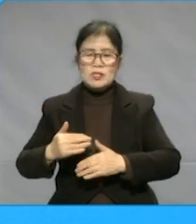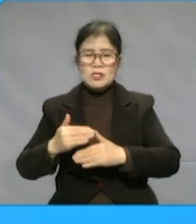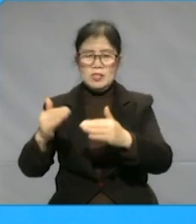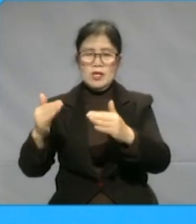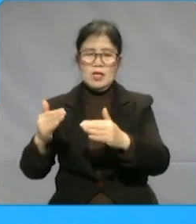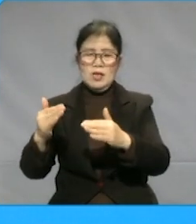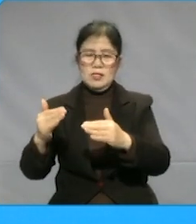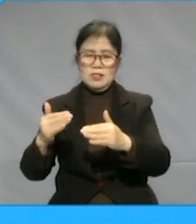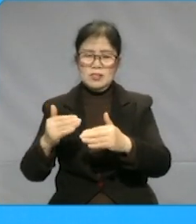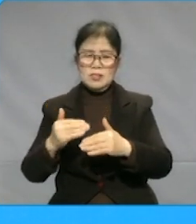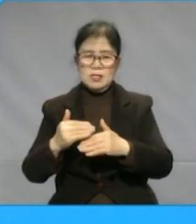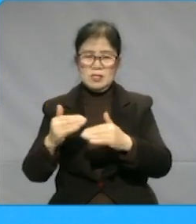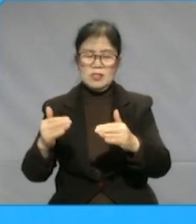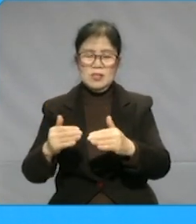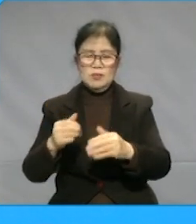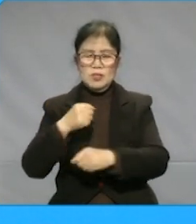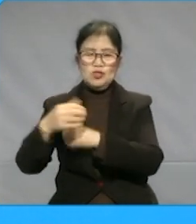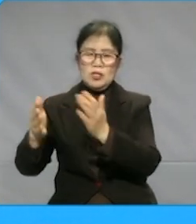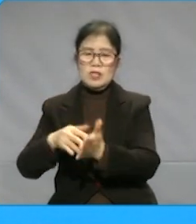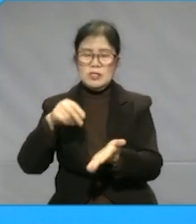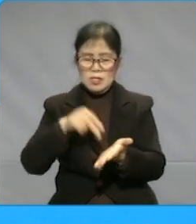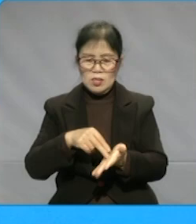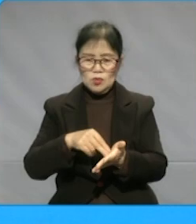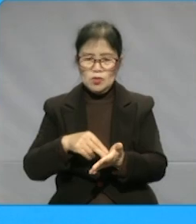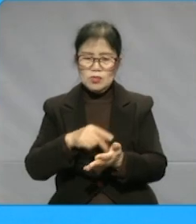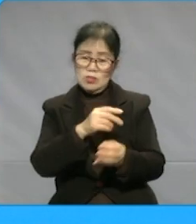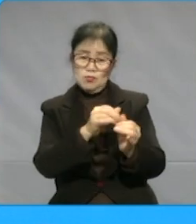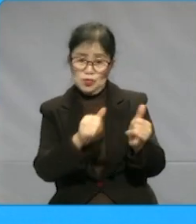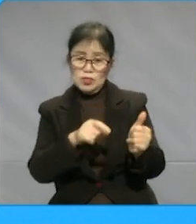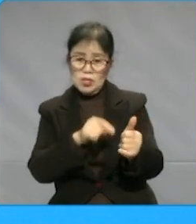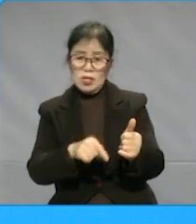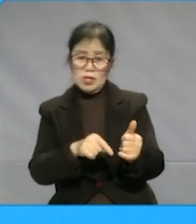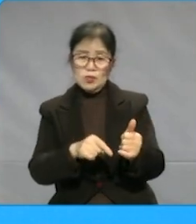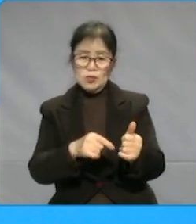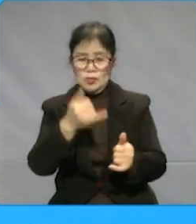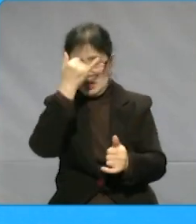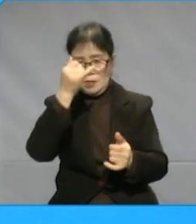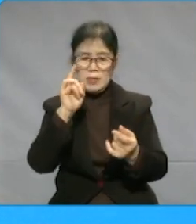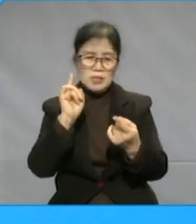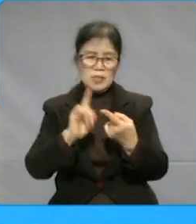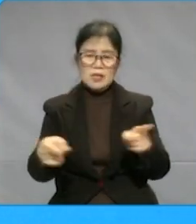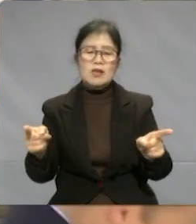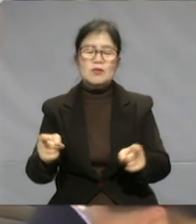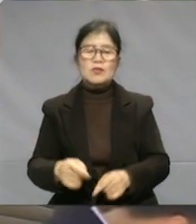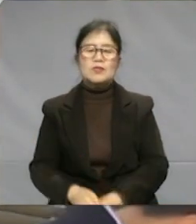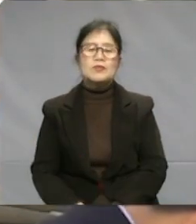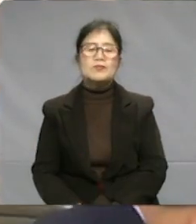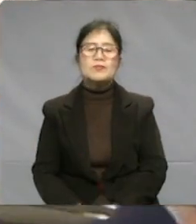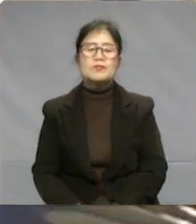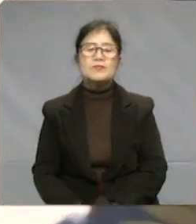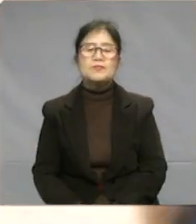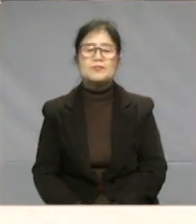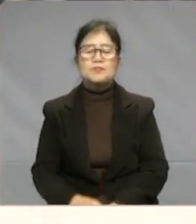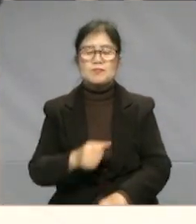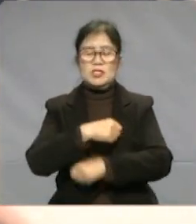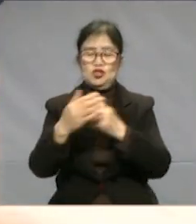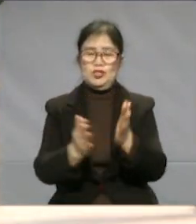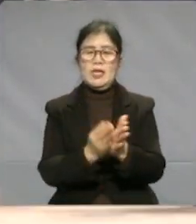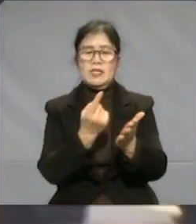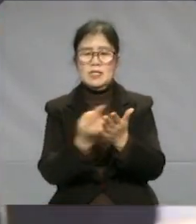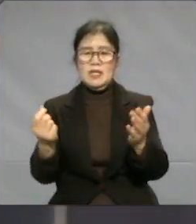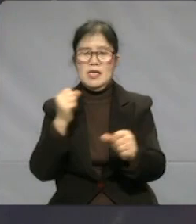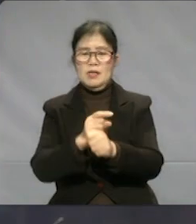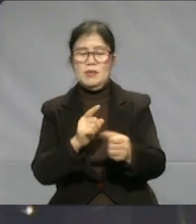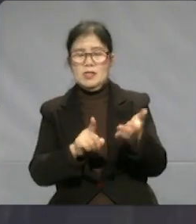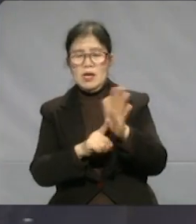것이 어 민주당 측에도 그리고 또 그 분들에게도 예의 맞지 않는다 민주당 탈당을 이미